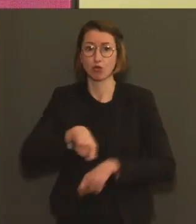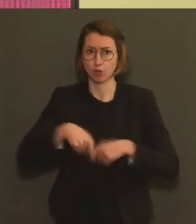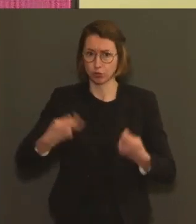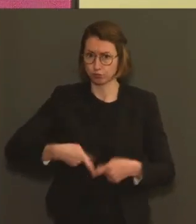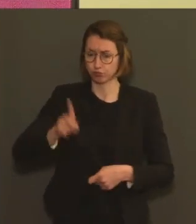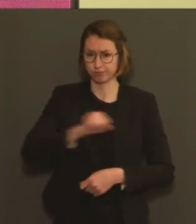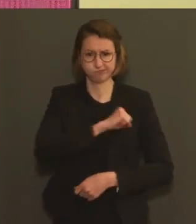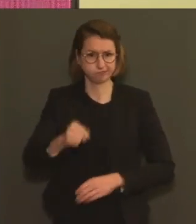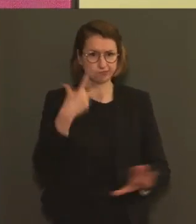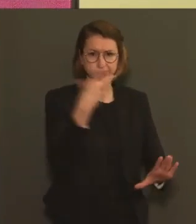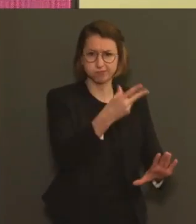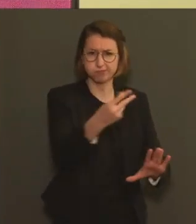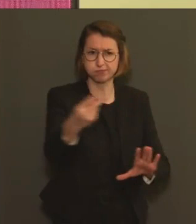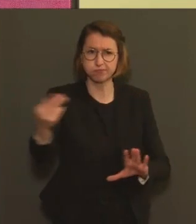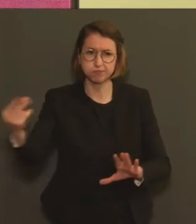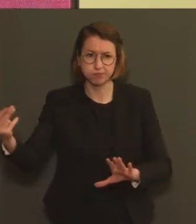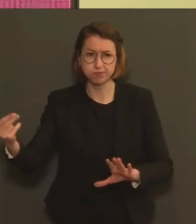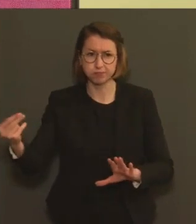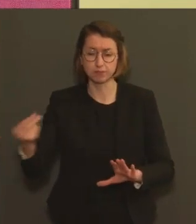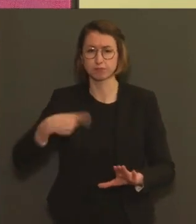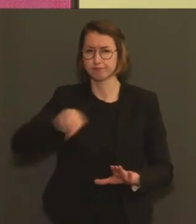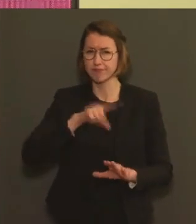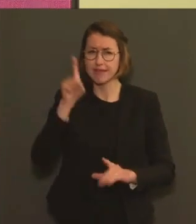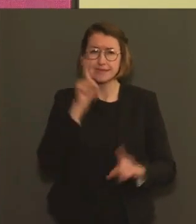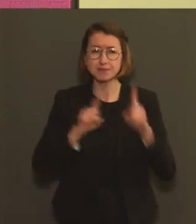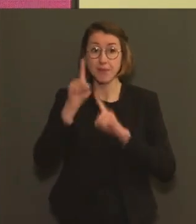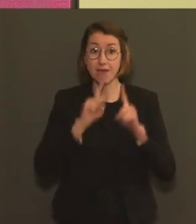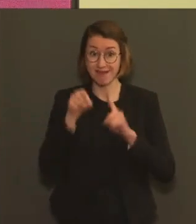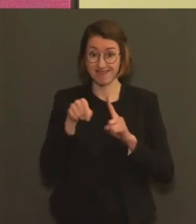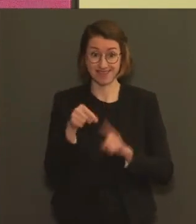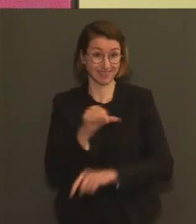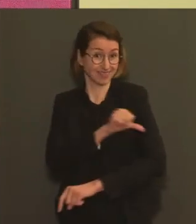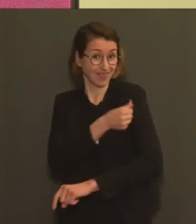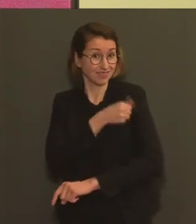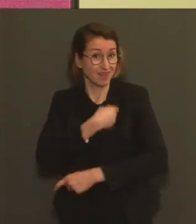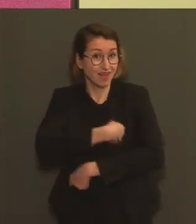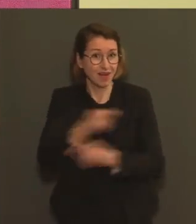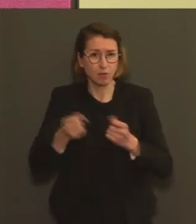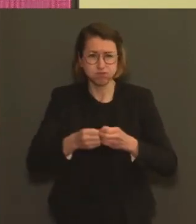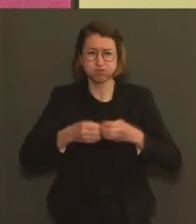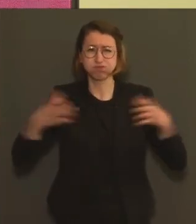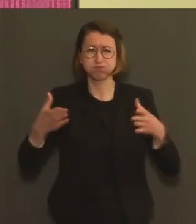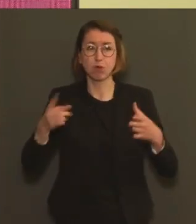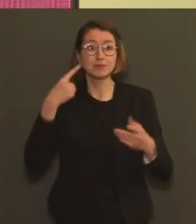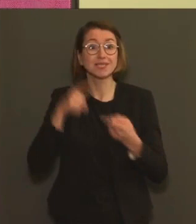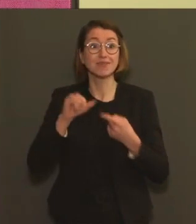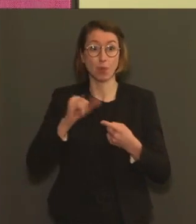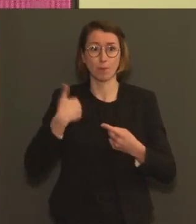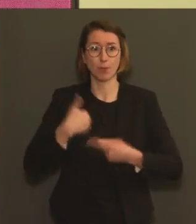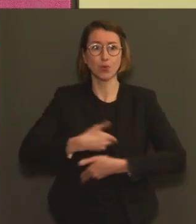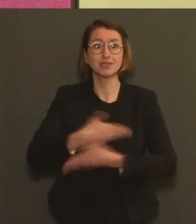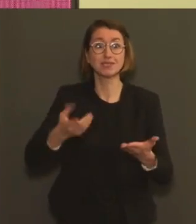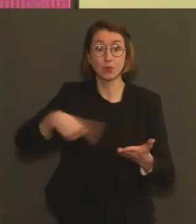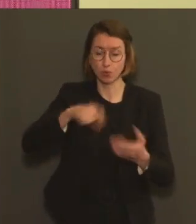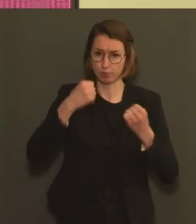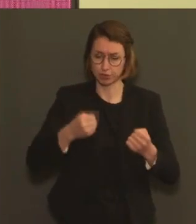aussi exponentiellement, comme le virus l'a déjà fait à certains moments, de manière à toucher le reste de la population, et ceci